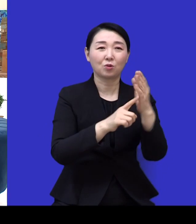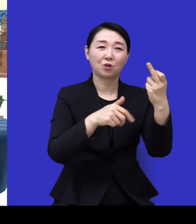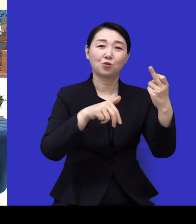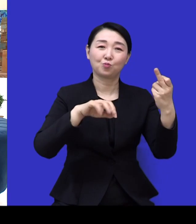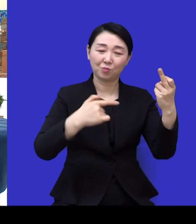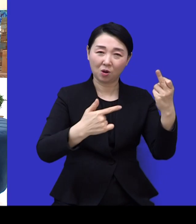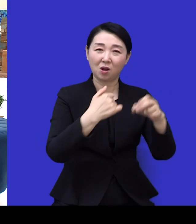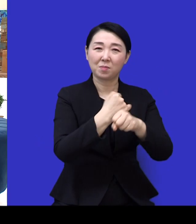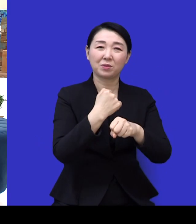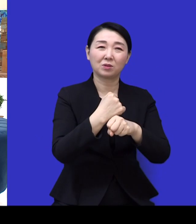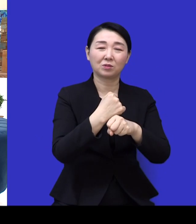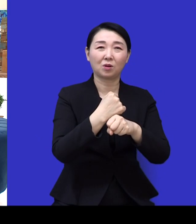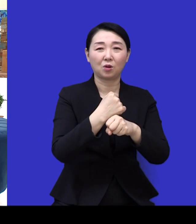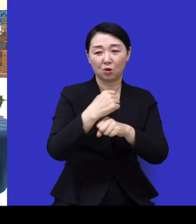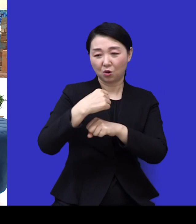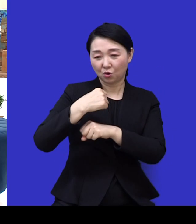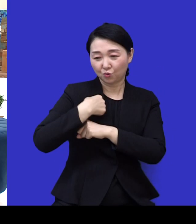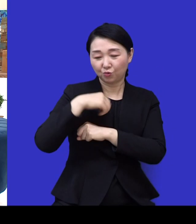기부해 드리는데